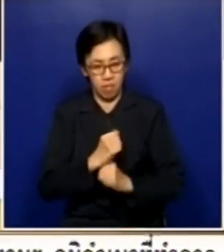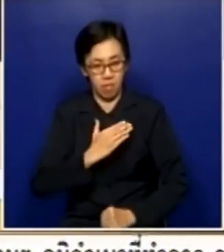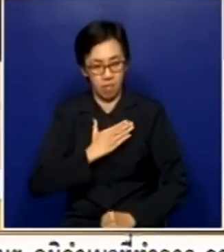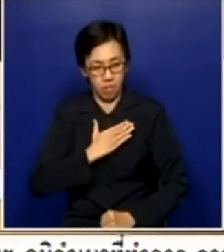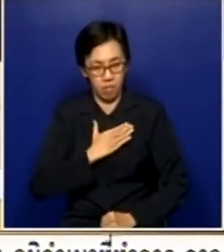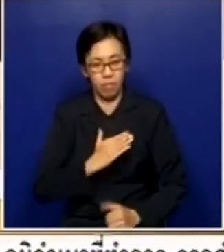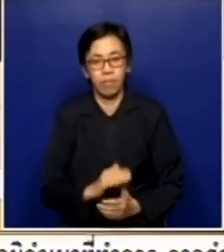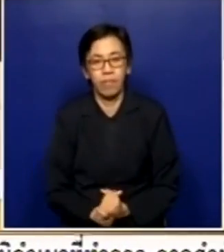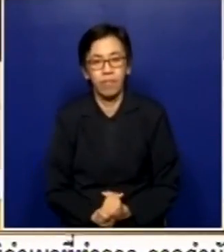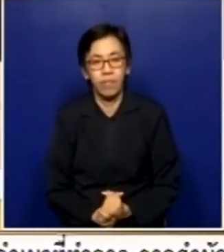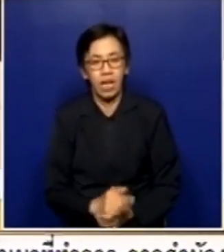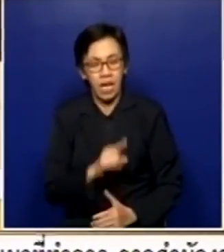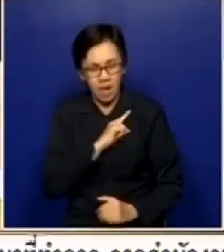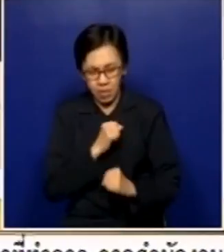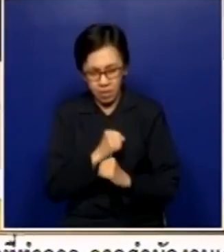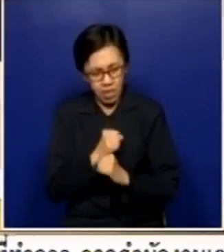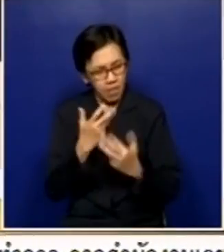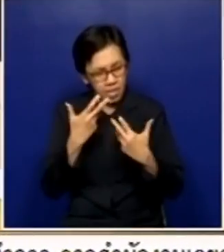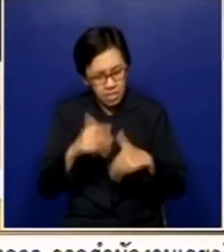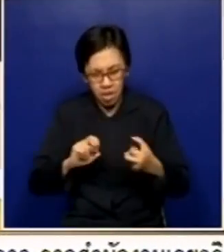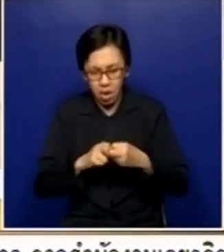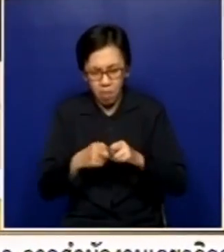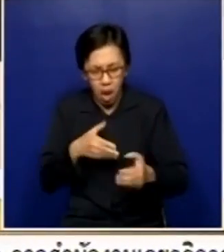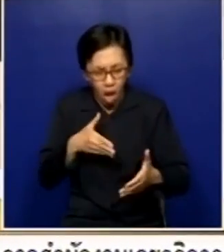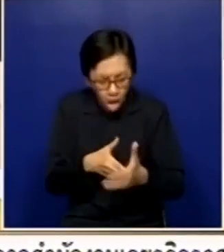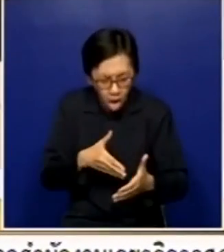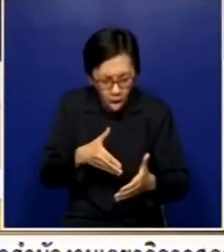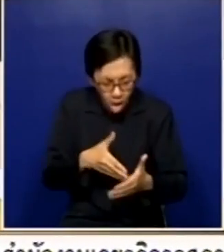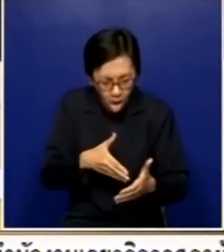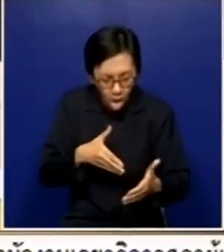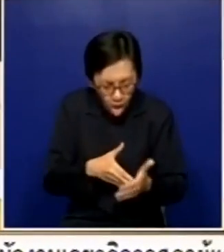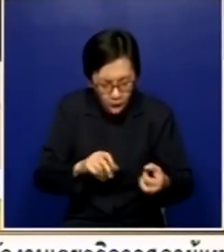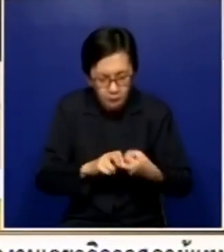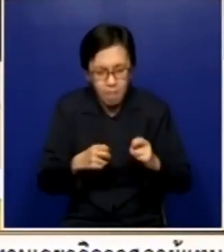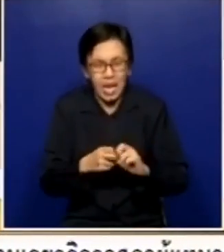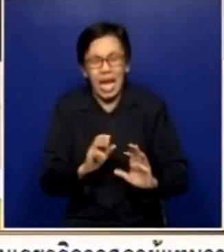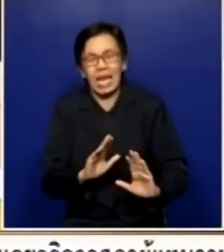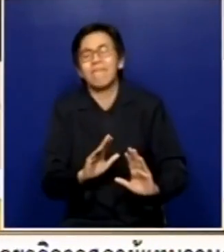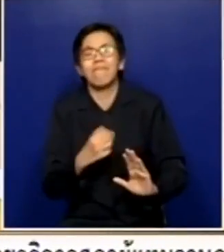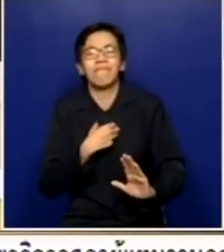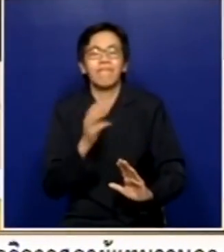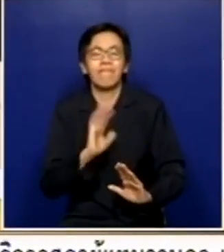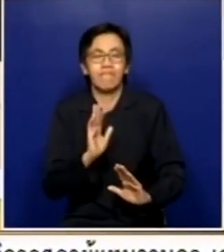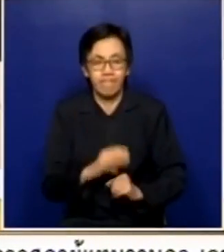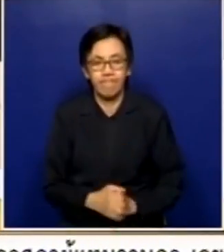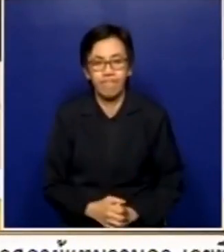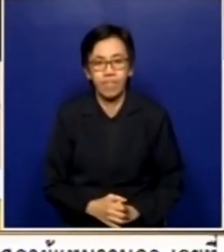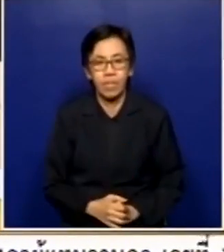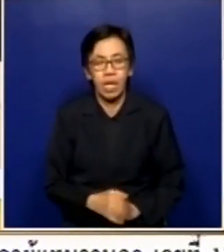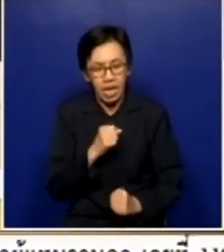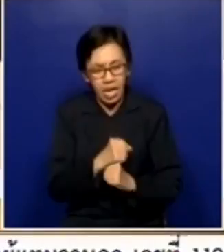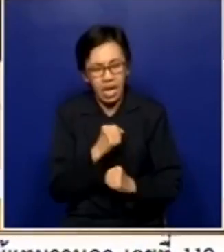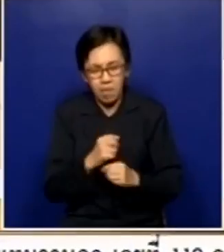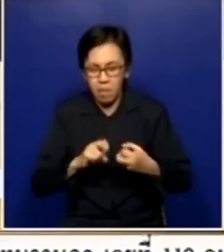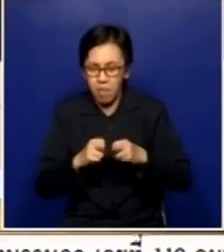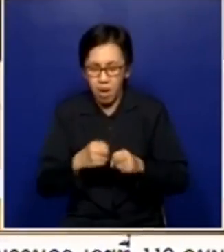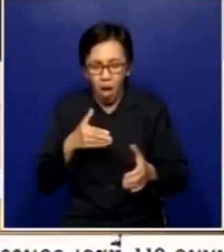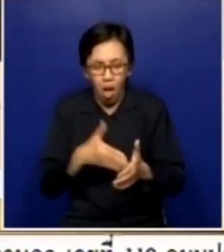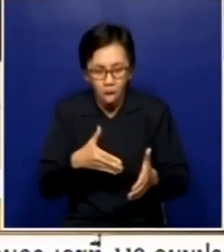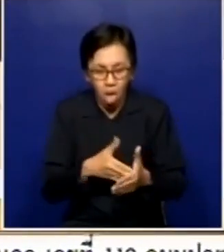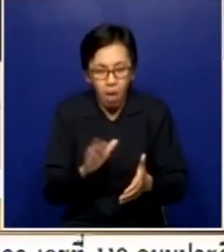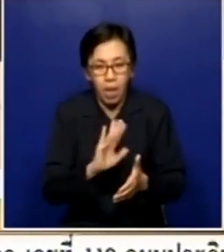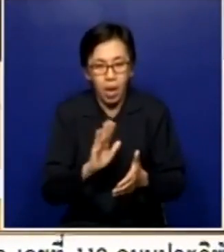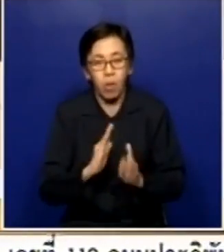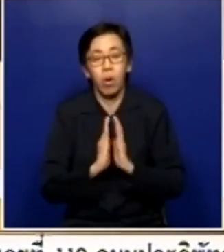ต้องทำให้เสร็จย้ายอุปสรรคอย่าให้ปัญหาบางเรื่องมาเป็นอุปสรรคในการทำงานให้ผมต้องขอขอบพระคุณ